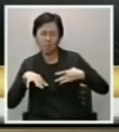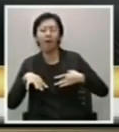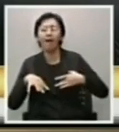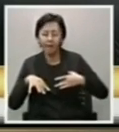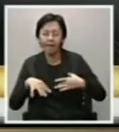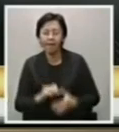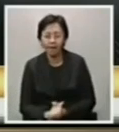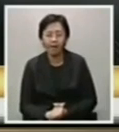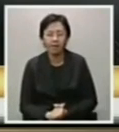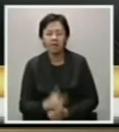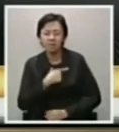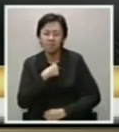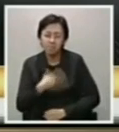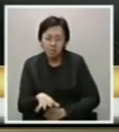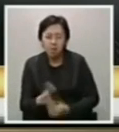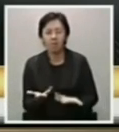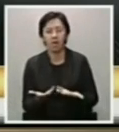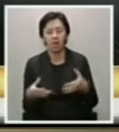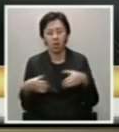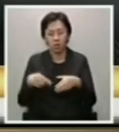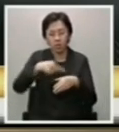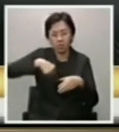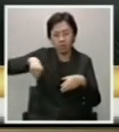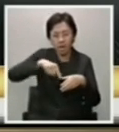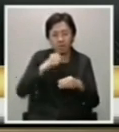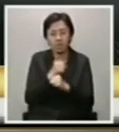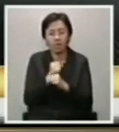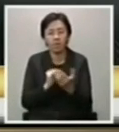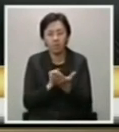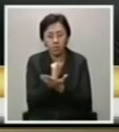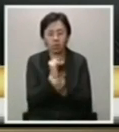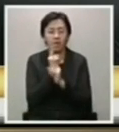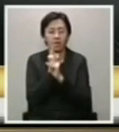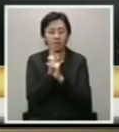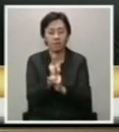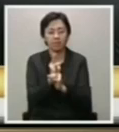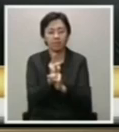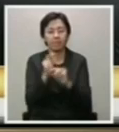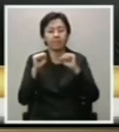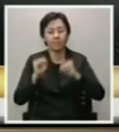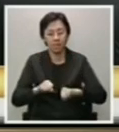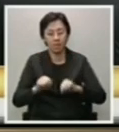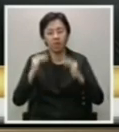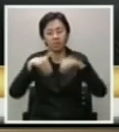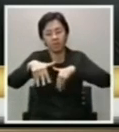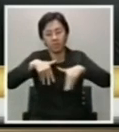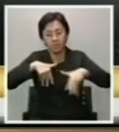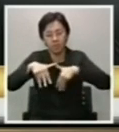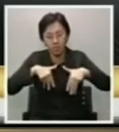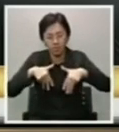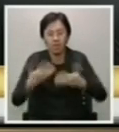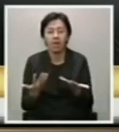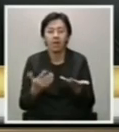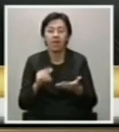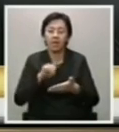หน้าที่ที่คณะบุคคลดังกล่าวนะก็ต้องดำเนินการให้ถูกต้องให้เป็นไปตามมติของประชาชนในการเลือ